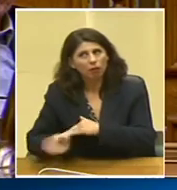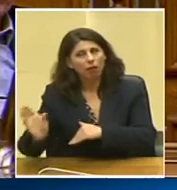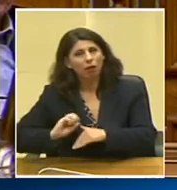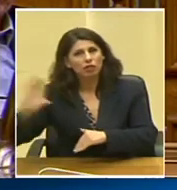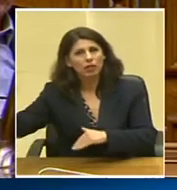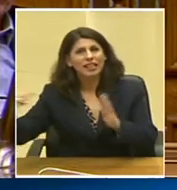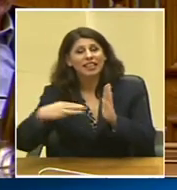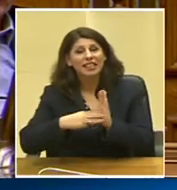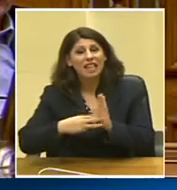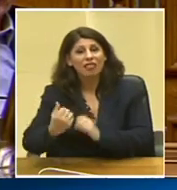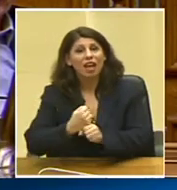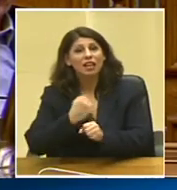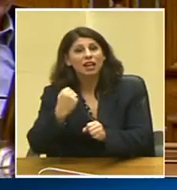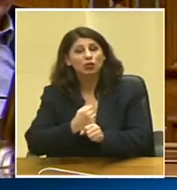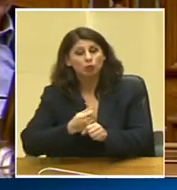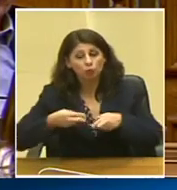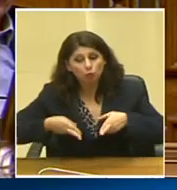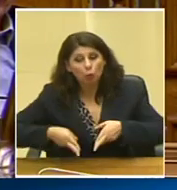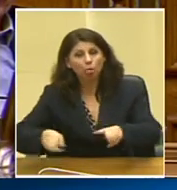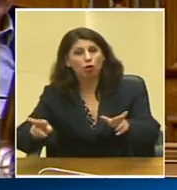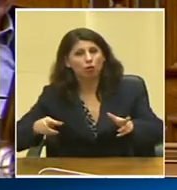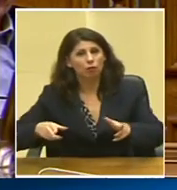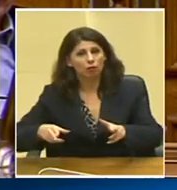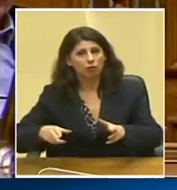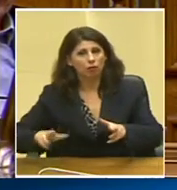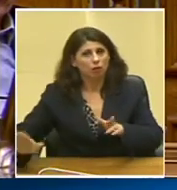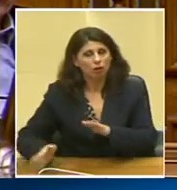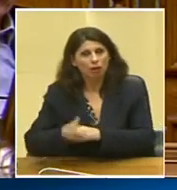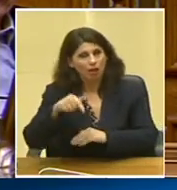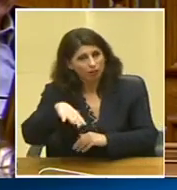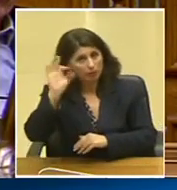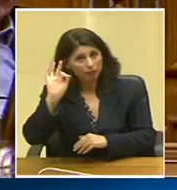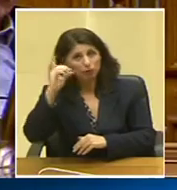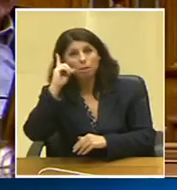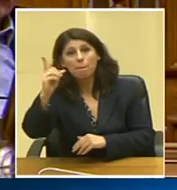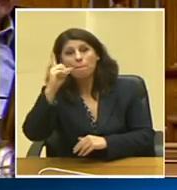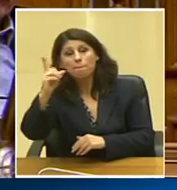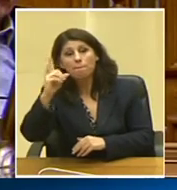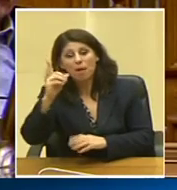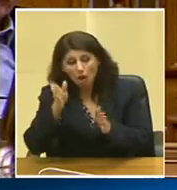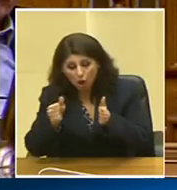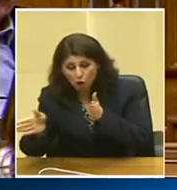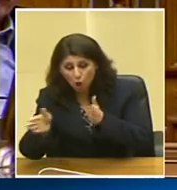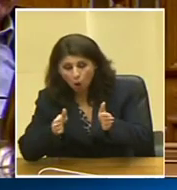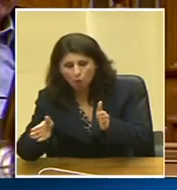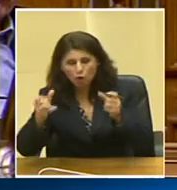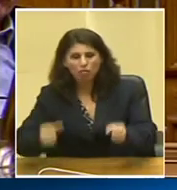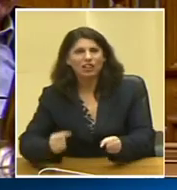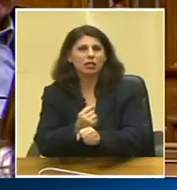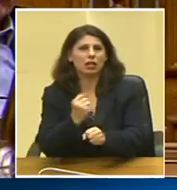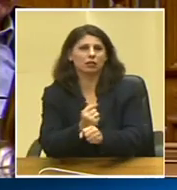χιλιάδες εργαζόμενους στο δρόμο, και σε αυτή την περίπτωση εμείς λειτουργήσαμε με ένα και μοναδικό γνώμονα, τις θέσεις